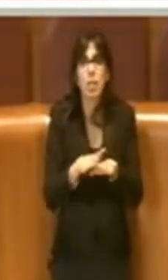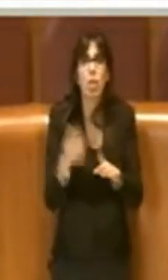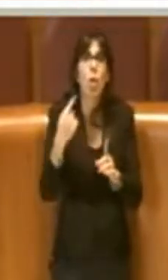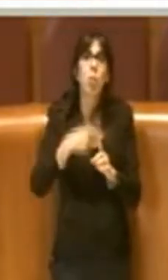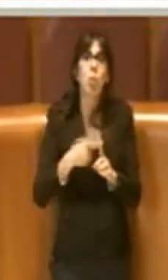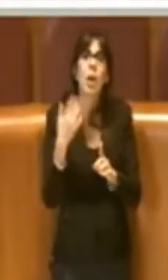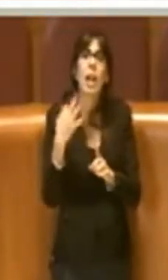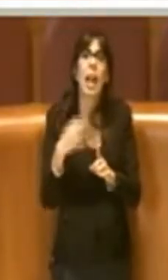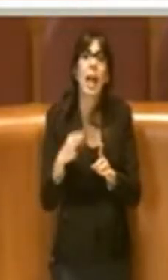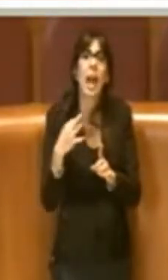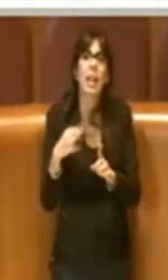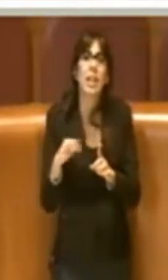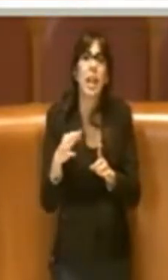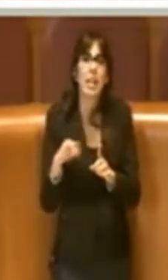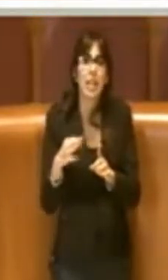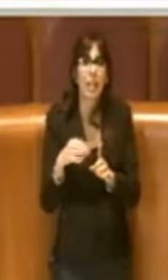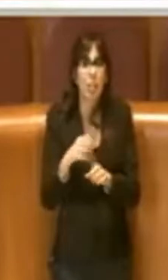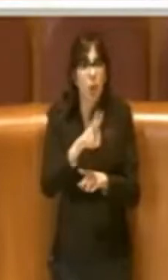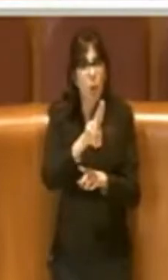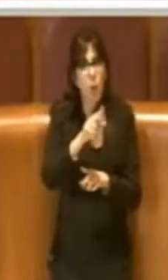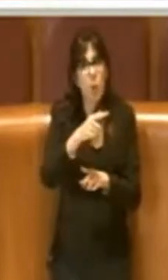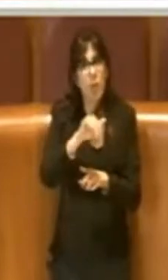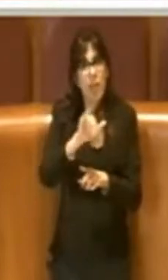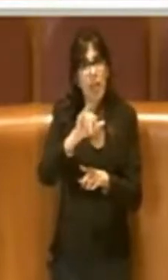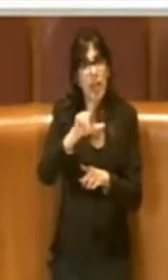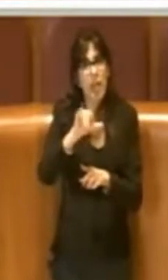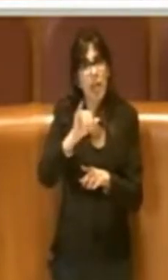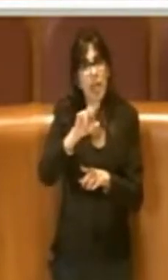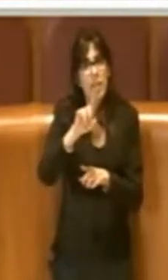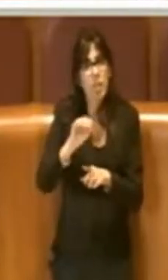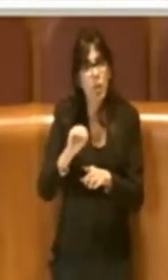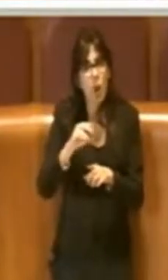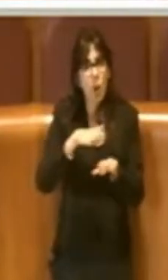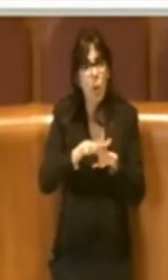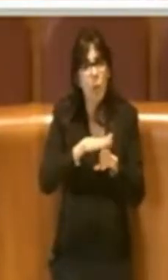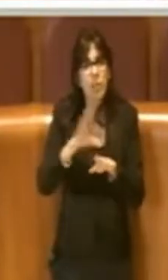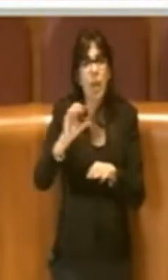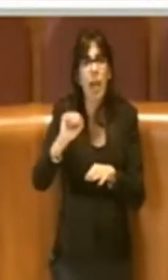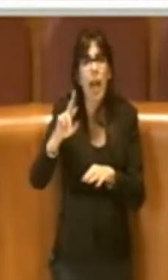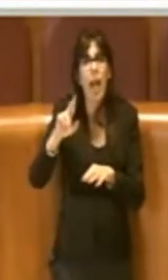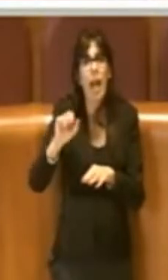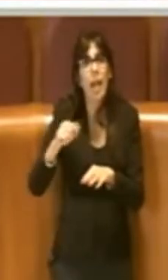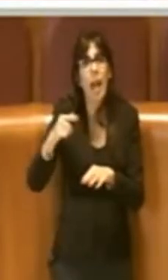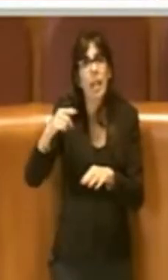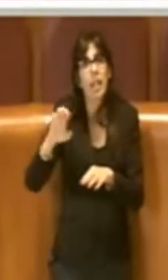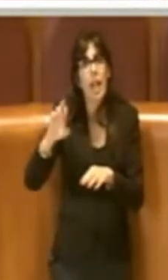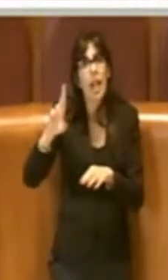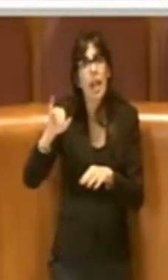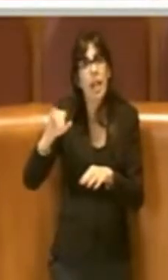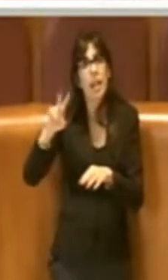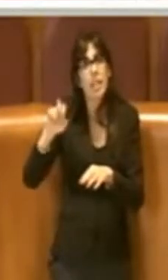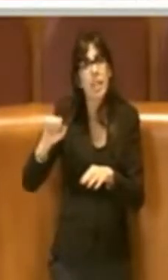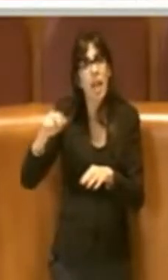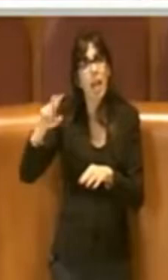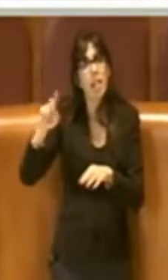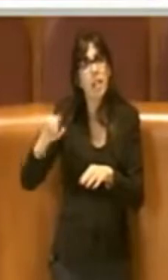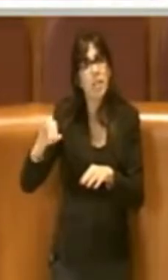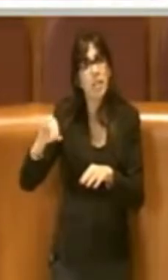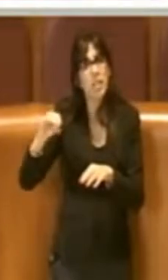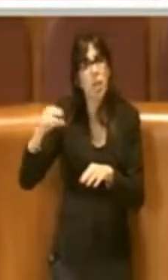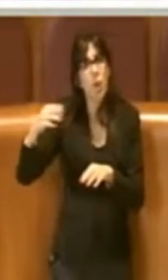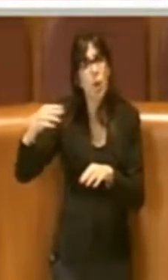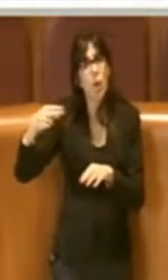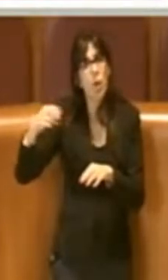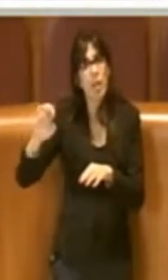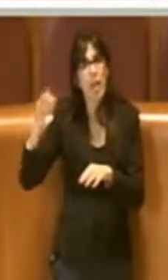Tutte queste parole che io sto dicendo chiaramente sono previste nel DPR che appena